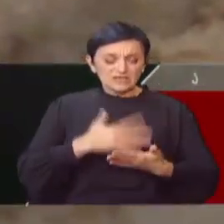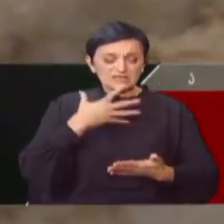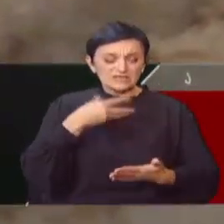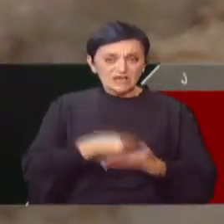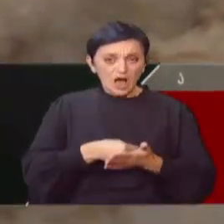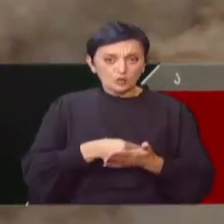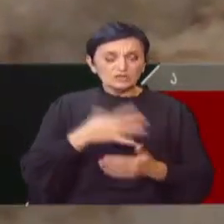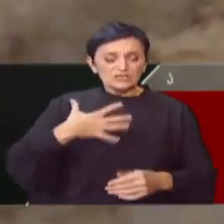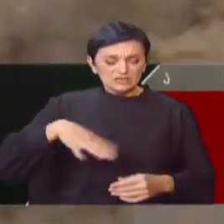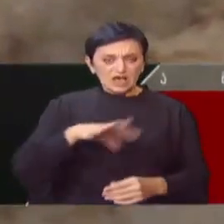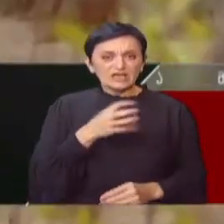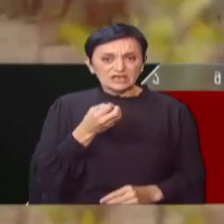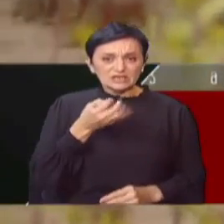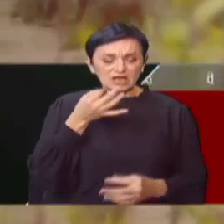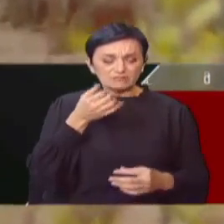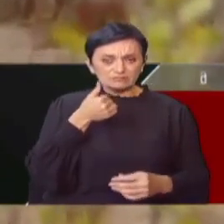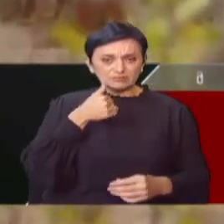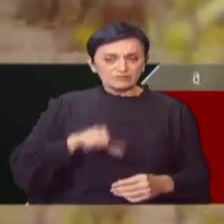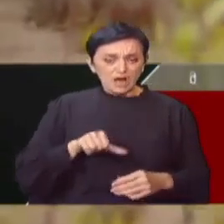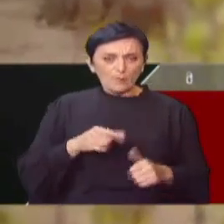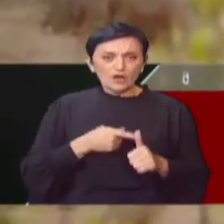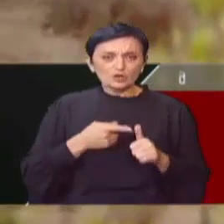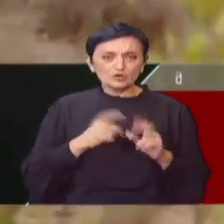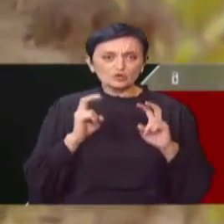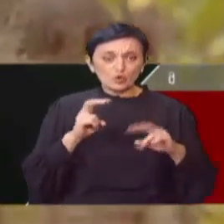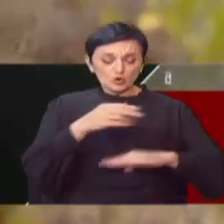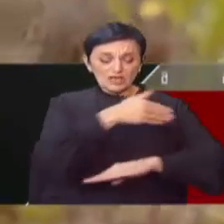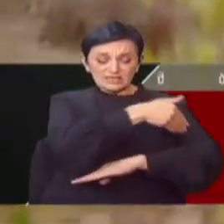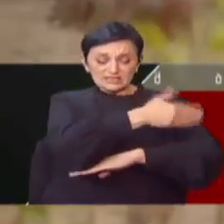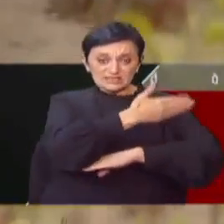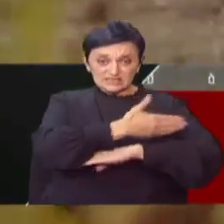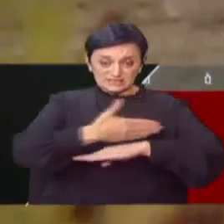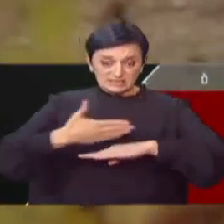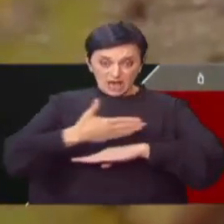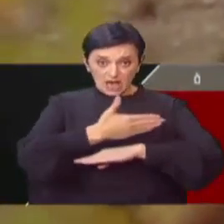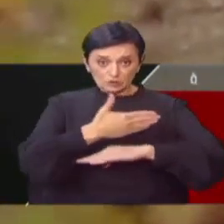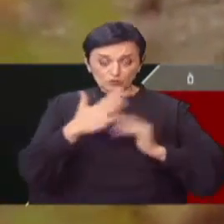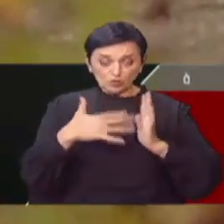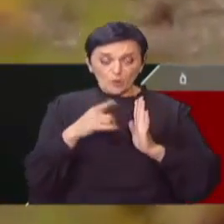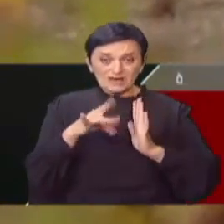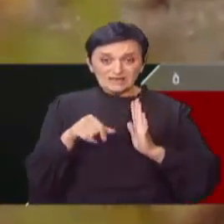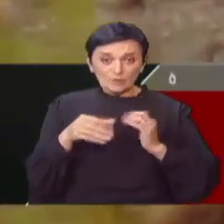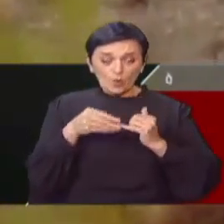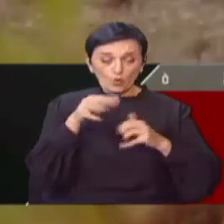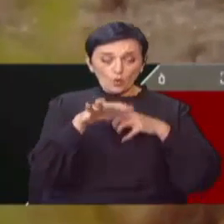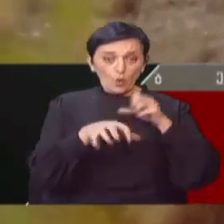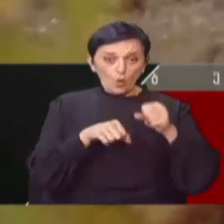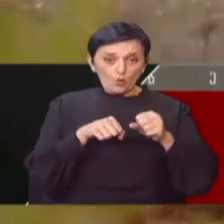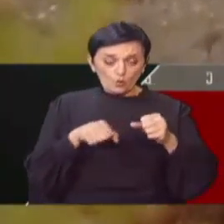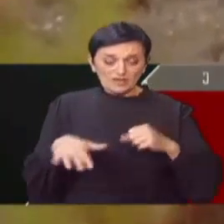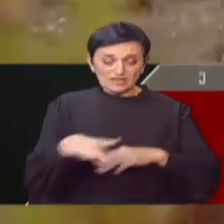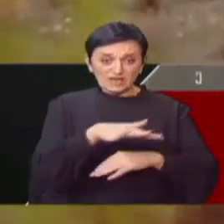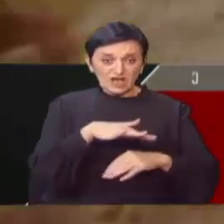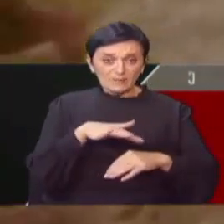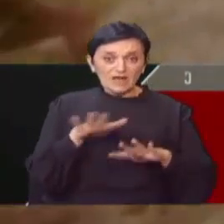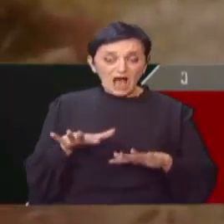თავზე საქართველომ კიდევ ერთხელ გამოსცადა. Ეგრეთ წოდებული საზღვრის მიმდებარე სოფელ კირბალთან ოკუპირებულ ტერიტორიაზე